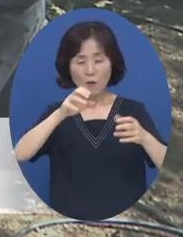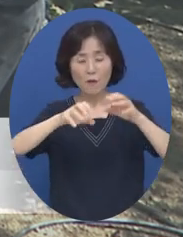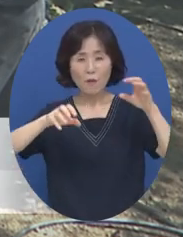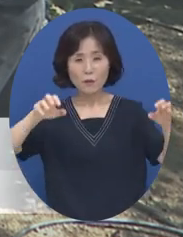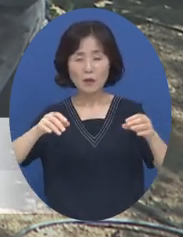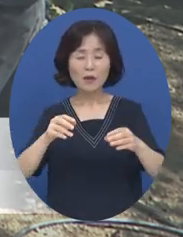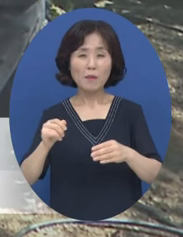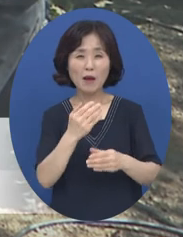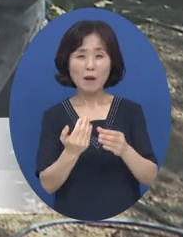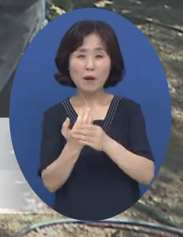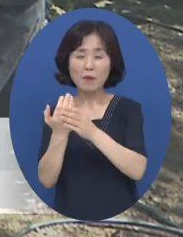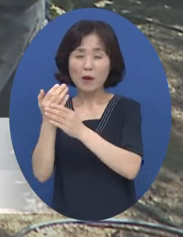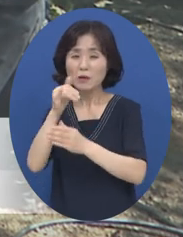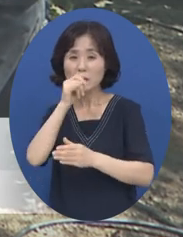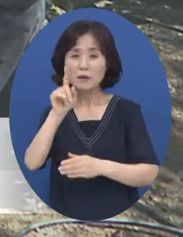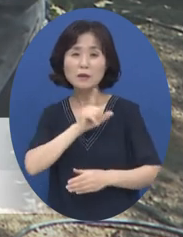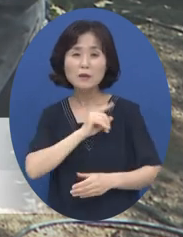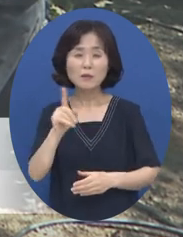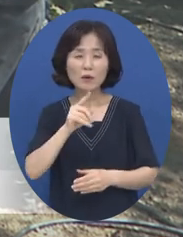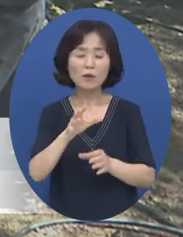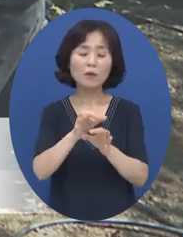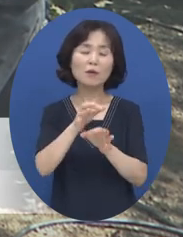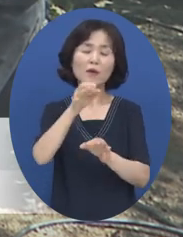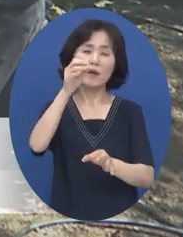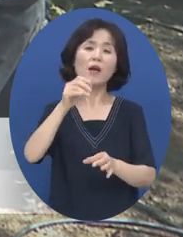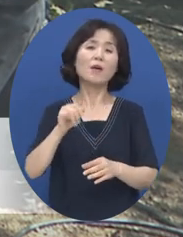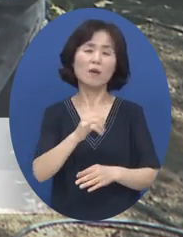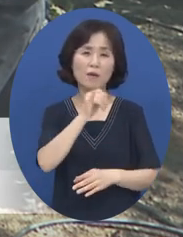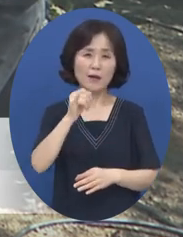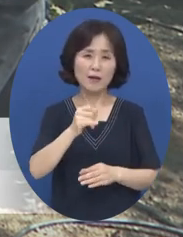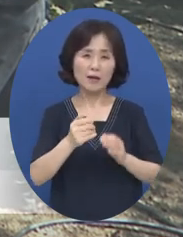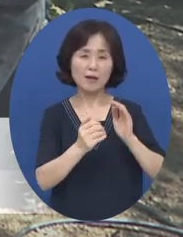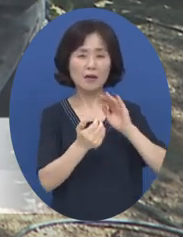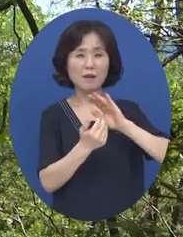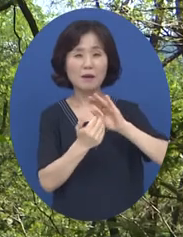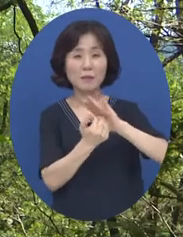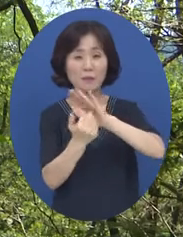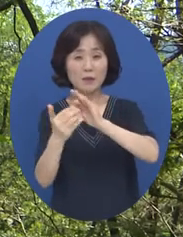방제에 총력을 기울이고 있습니다. 최창순 기자가 현장 취재했습니다.